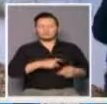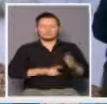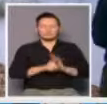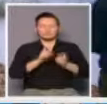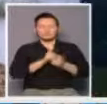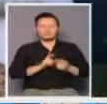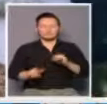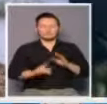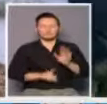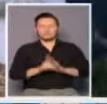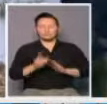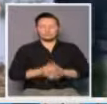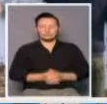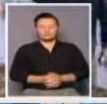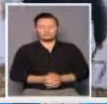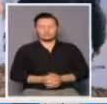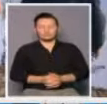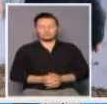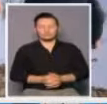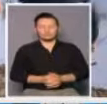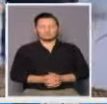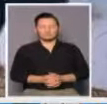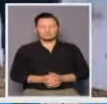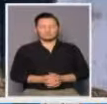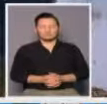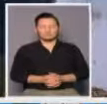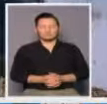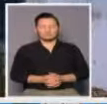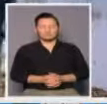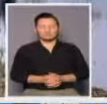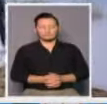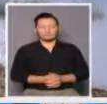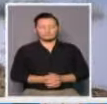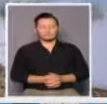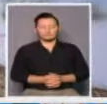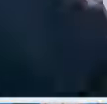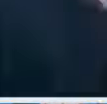с браконьерством. Нургуль Рамазанова, Сухи Акаттарызы, Талгат Куанышев, служба новостей.